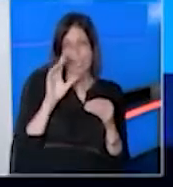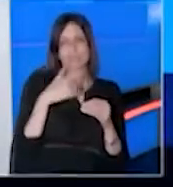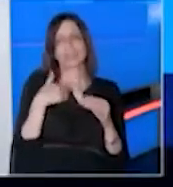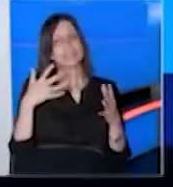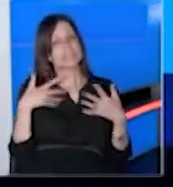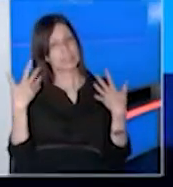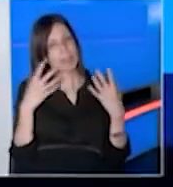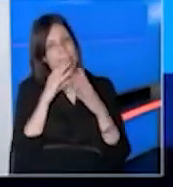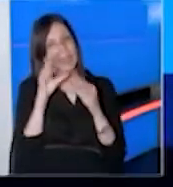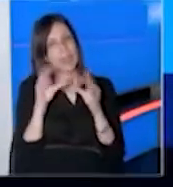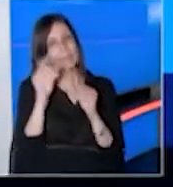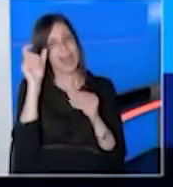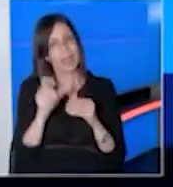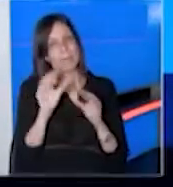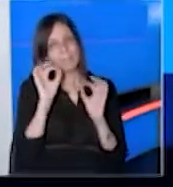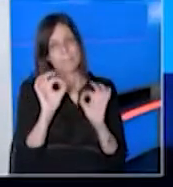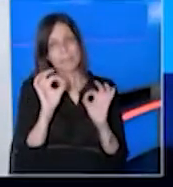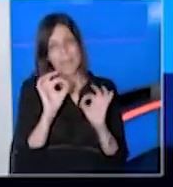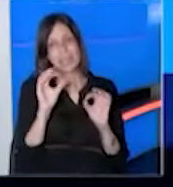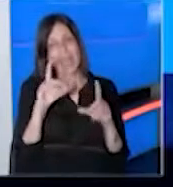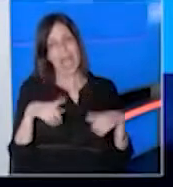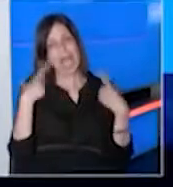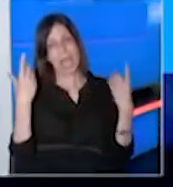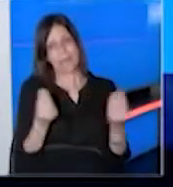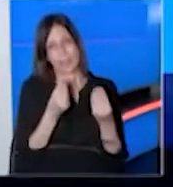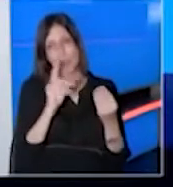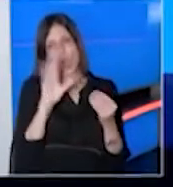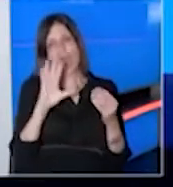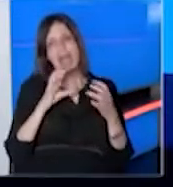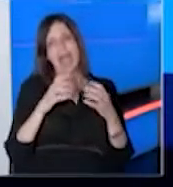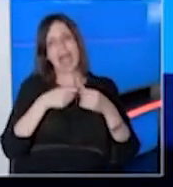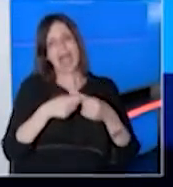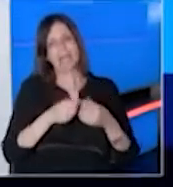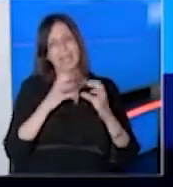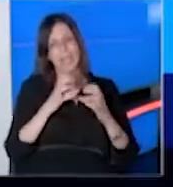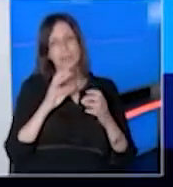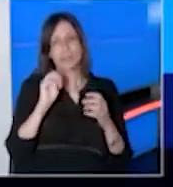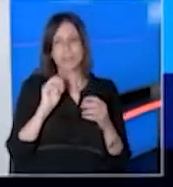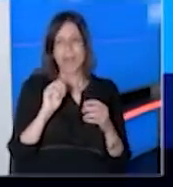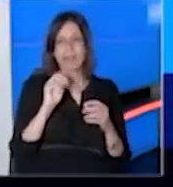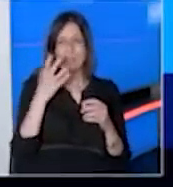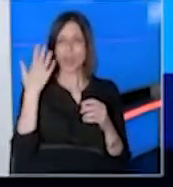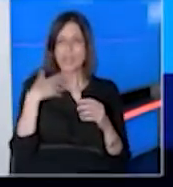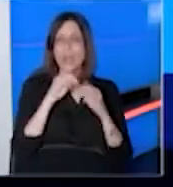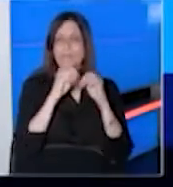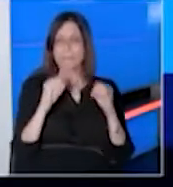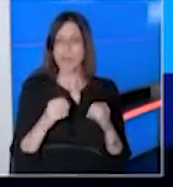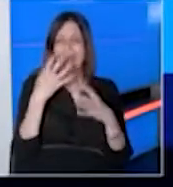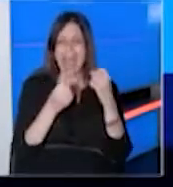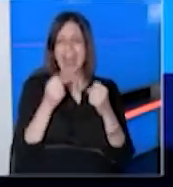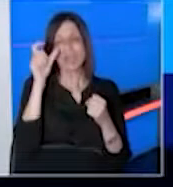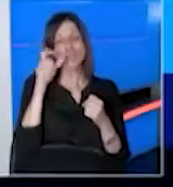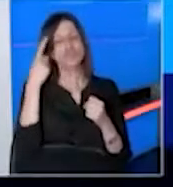שמח להידיין עם אדם שבאמת חי את התחום, הוא לא רק חבר קיבוץ מענית, הוא היה יושב ראש ברית פיקוח, הוא היה מועצת החלב, האיש